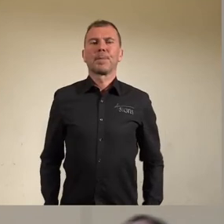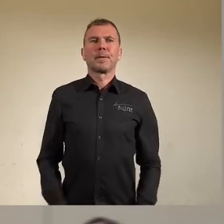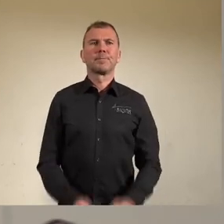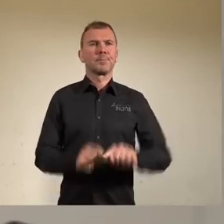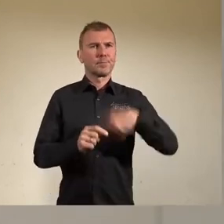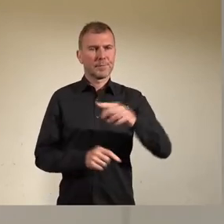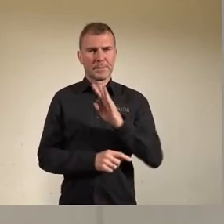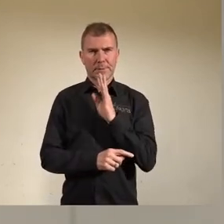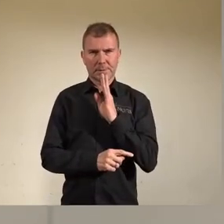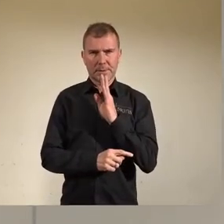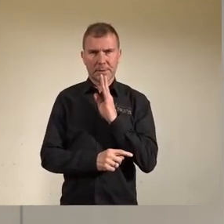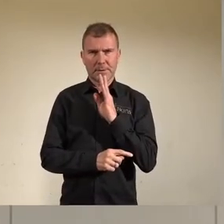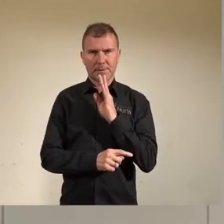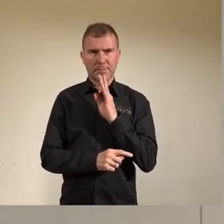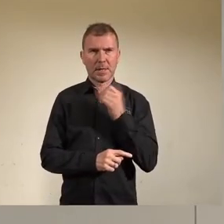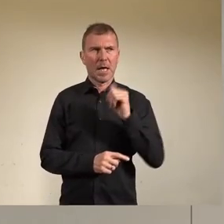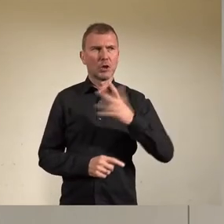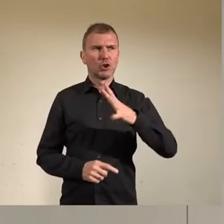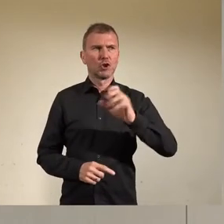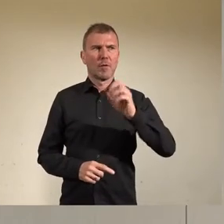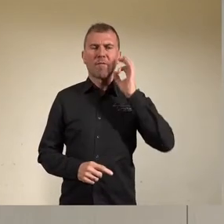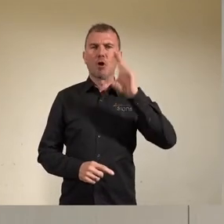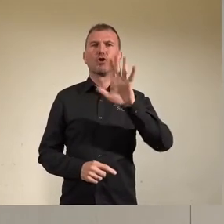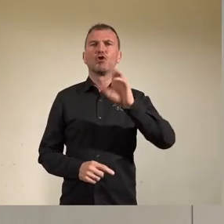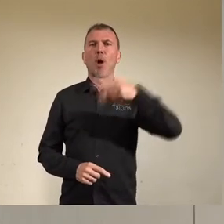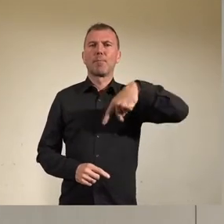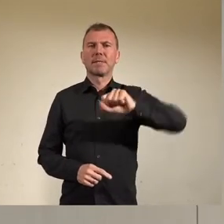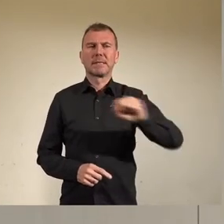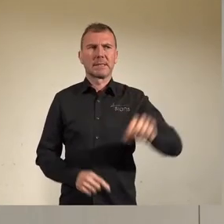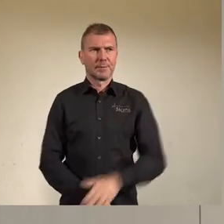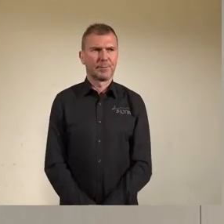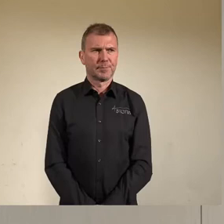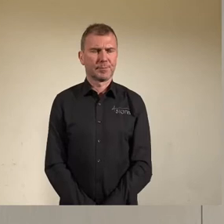Als nächste Rednerin Frau Dr. Schöps und dann Herr Lommel.